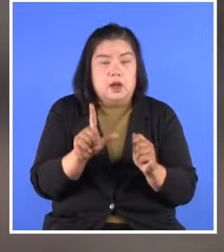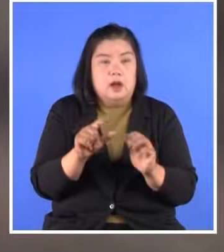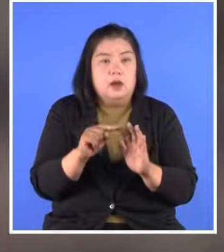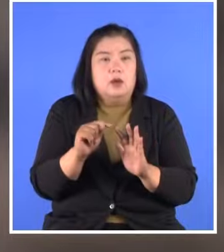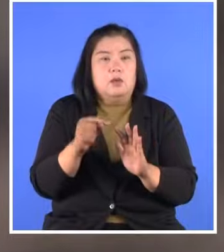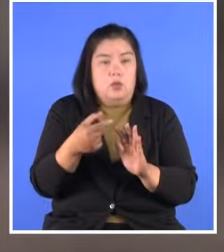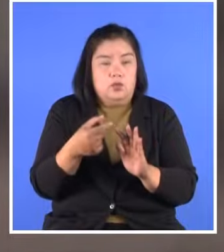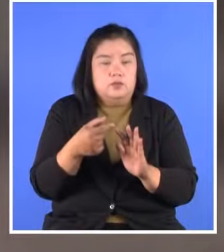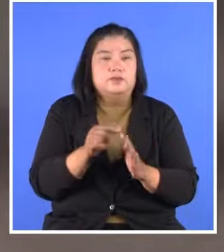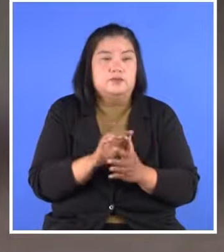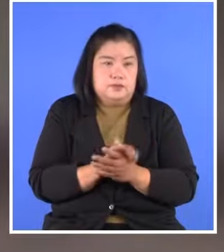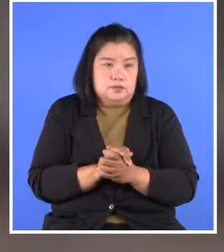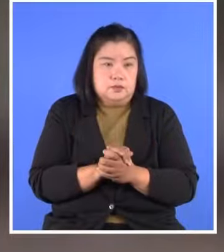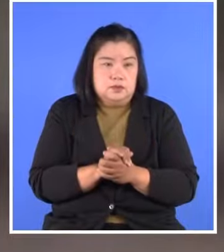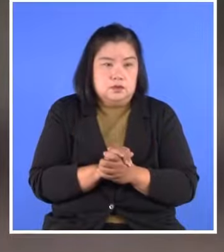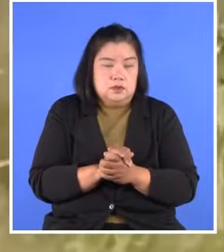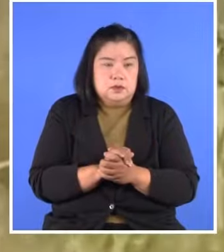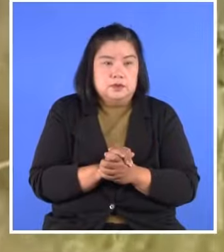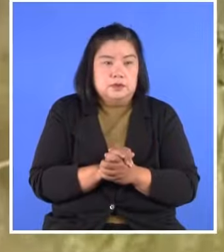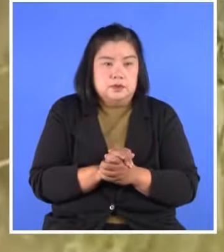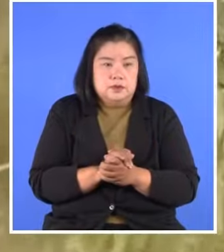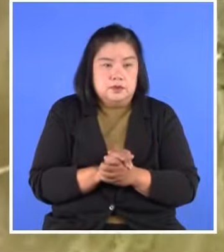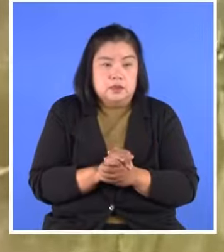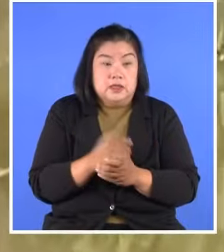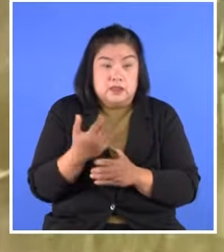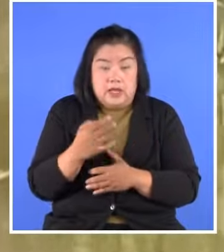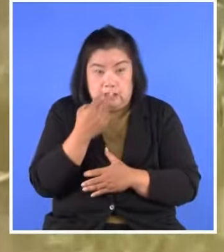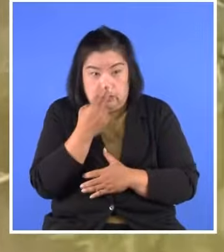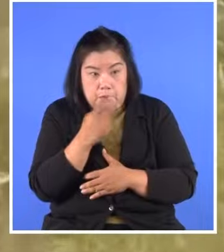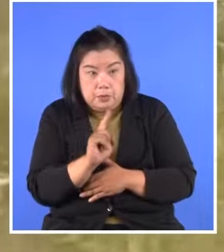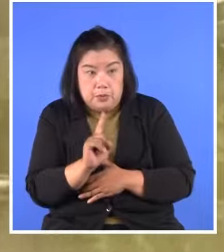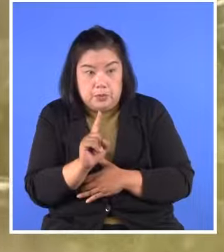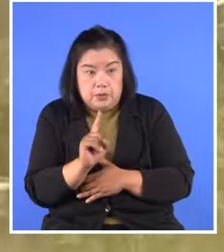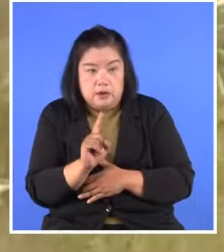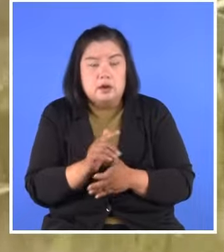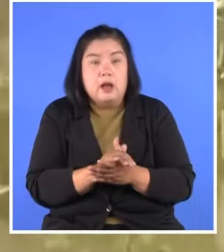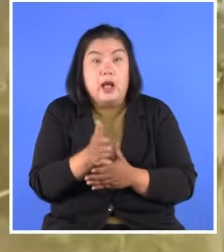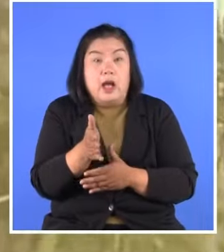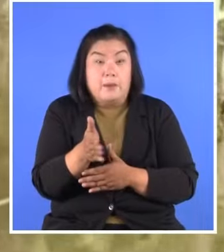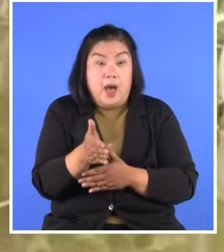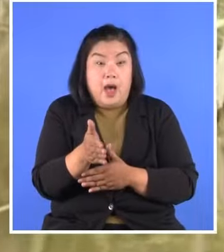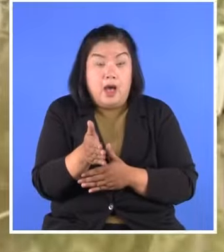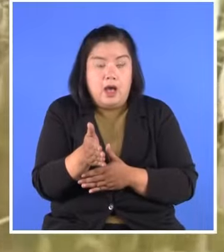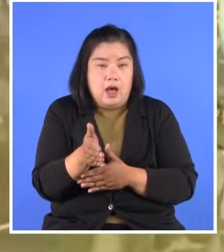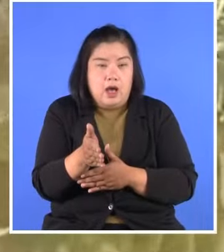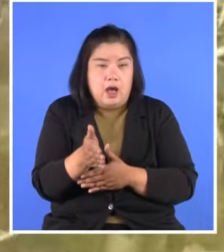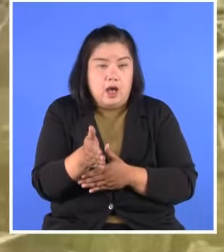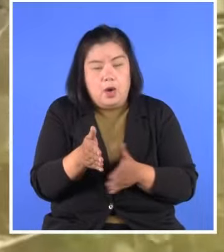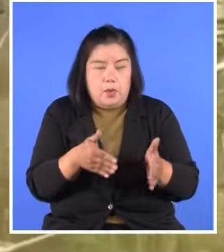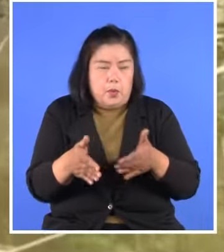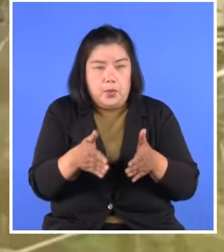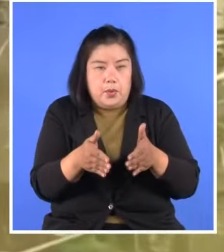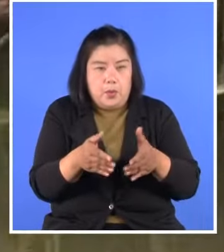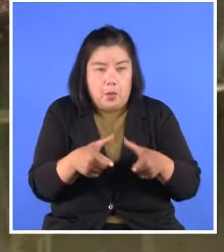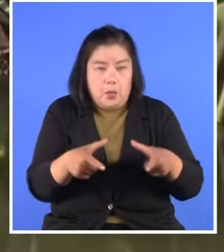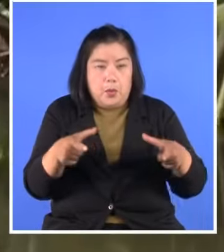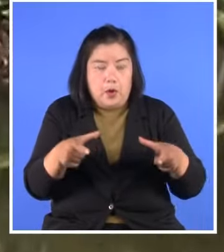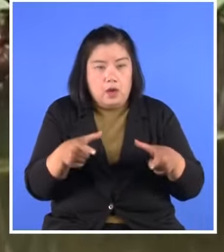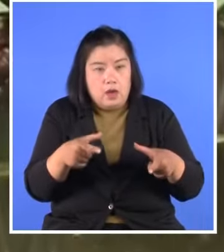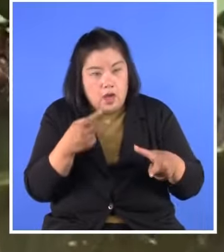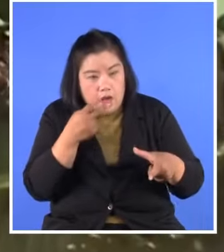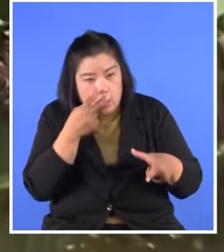ไกลๆนะครับว่าคนถ่ายไม่กล้าเข้าไปใกล้เออก็พอเห็นได้นะครับเจ้าของบ่อปลาเนี่ยนะฮะได้เอาคลิปนี้มาเปิดเผยตอนแรกนี่เห็นมั้ย